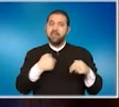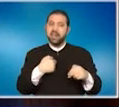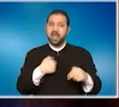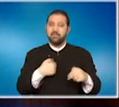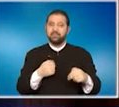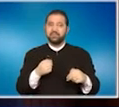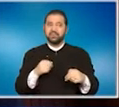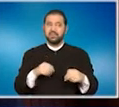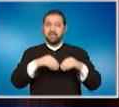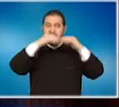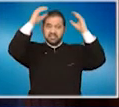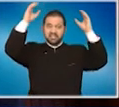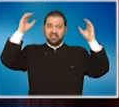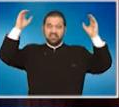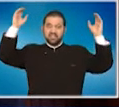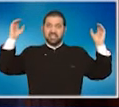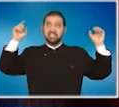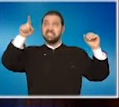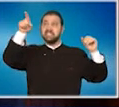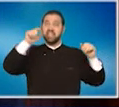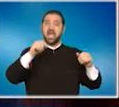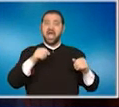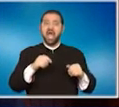Oamenii aceștia, sfinții aceștia